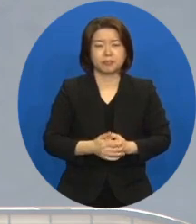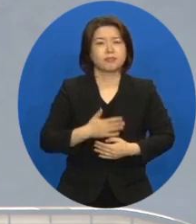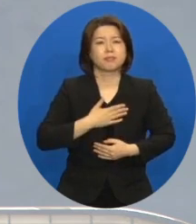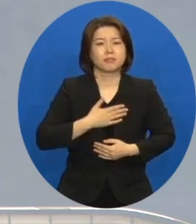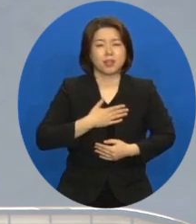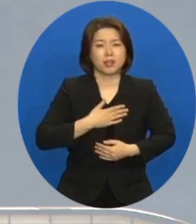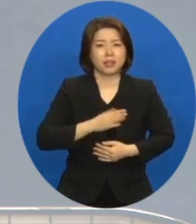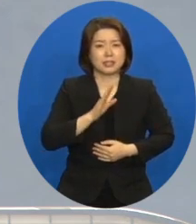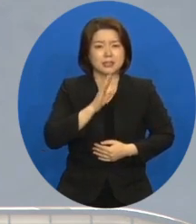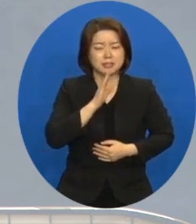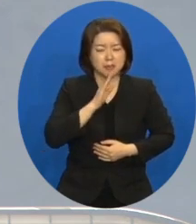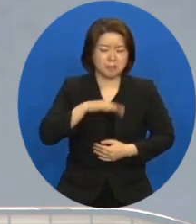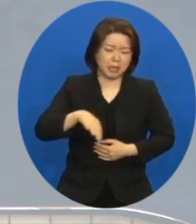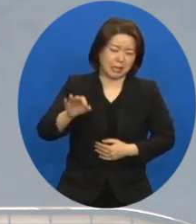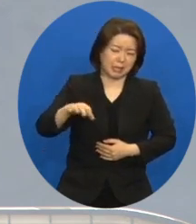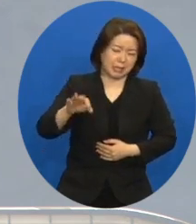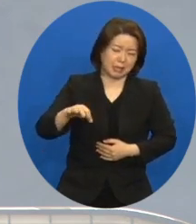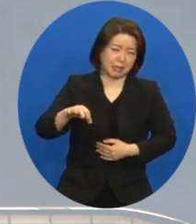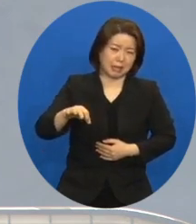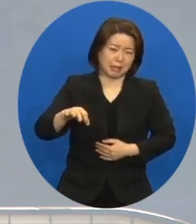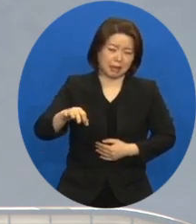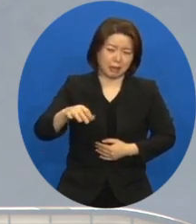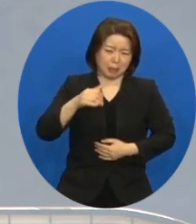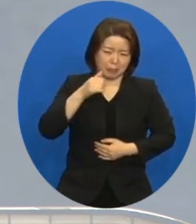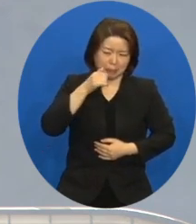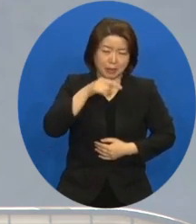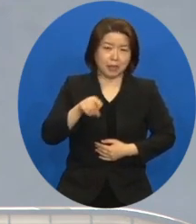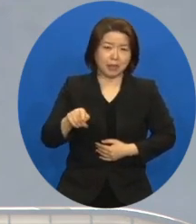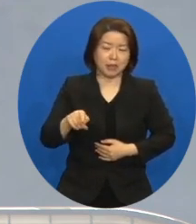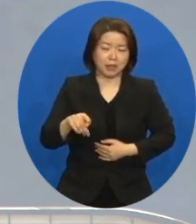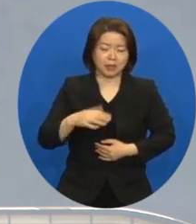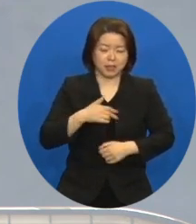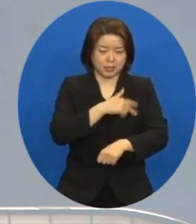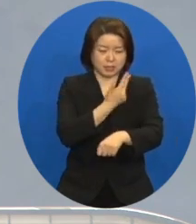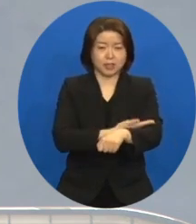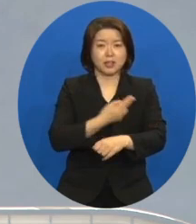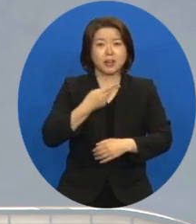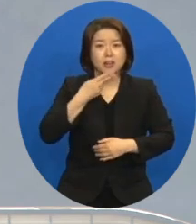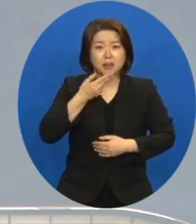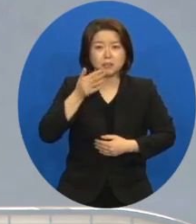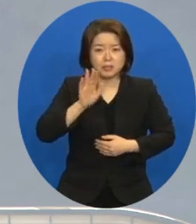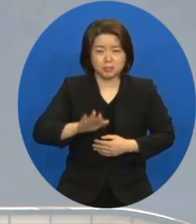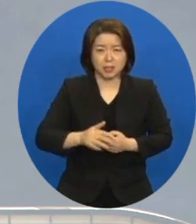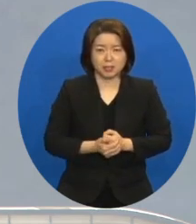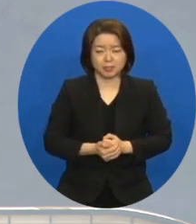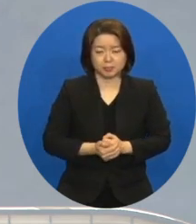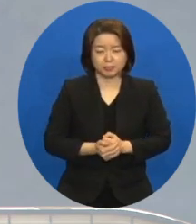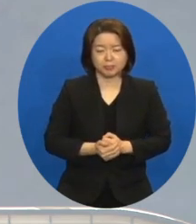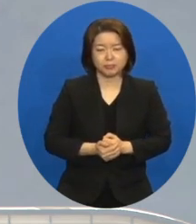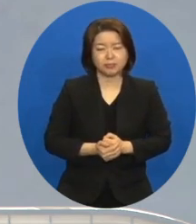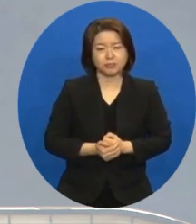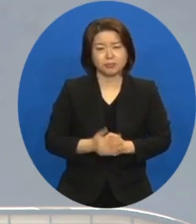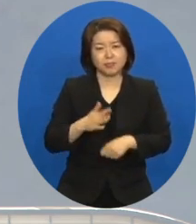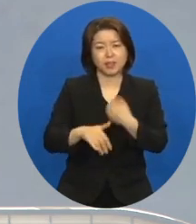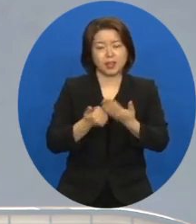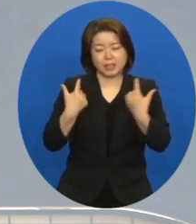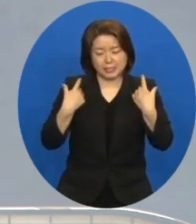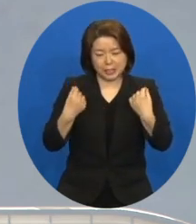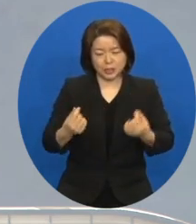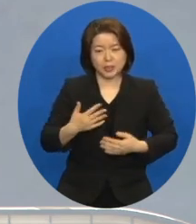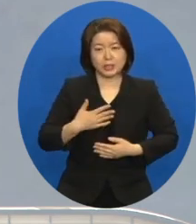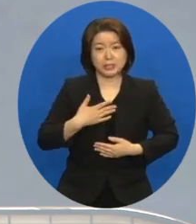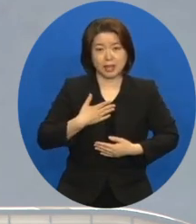내가 너무 보잘것없고 초라하고 자격이 없지만 하나님은 여전히 나를 받아주고